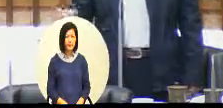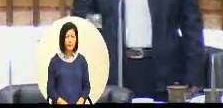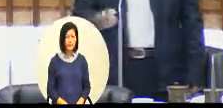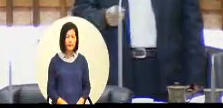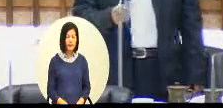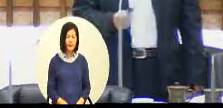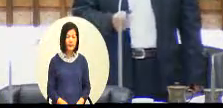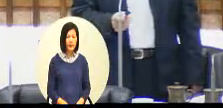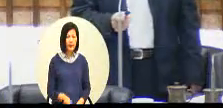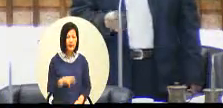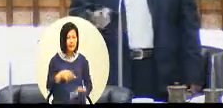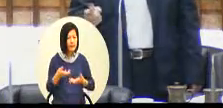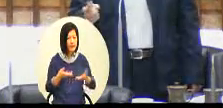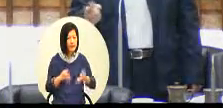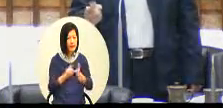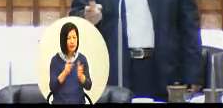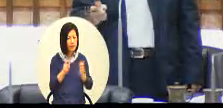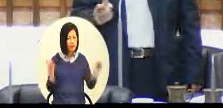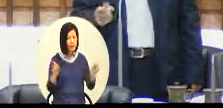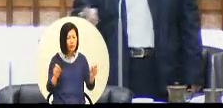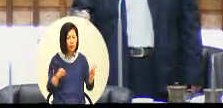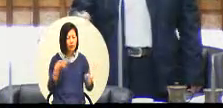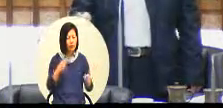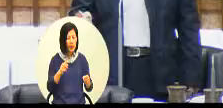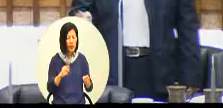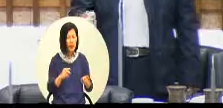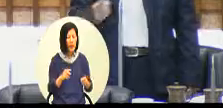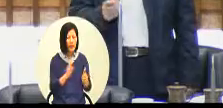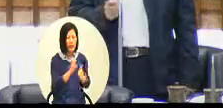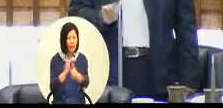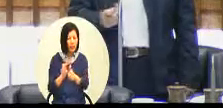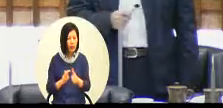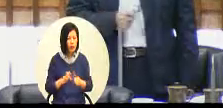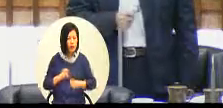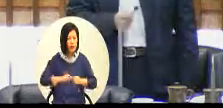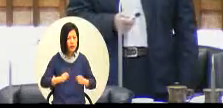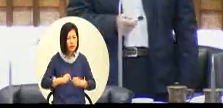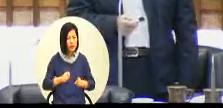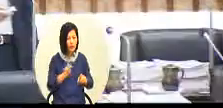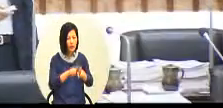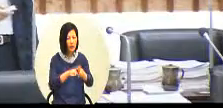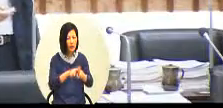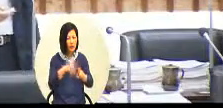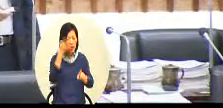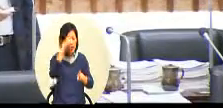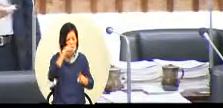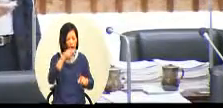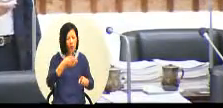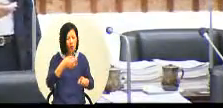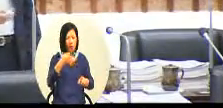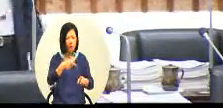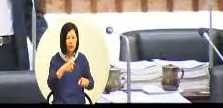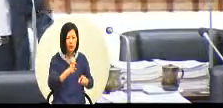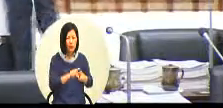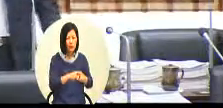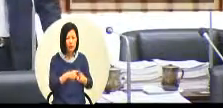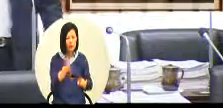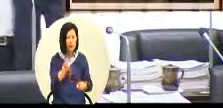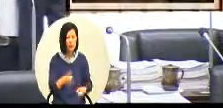这个部分也就是说，我们长期来讲说，我们长照的这个政策、啊、真的跟不上人口老化。